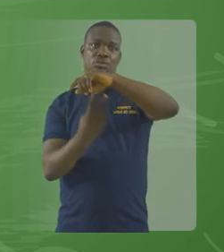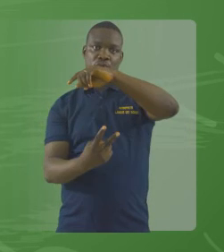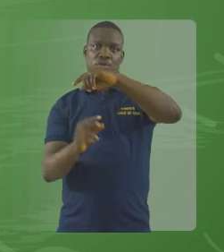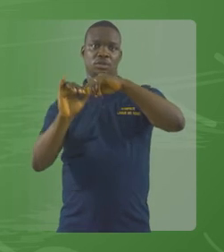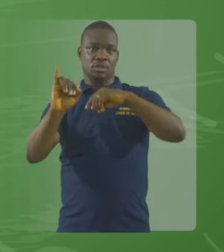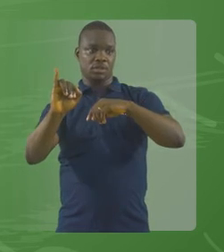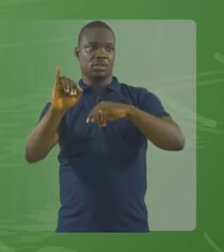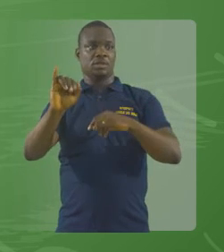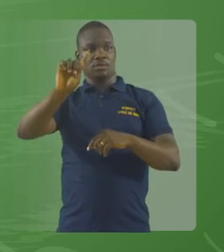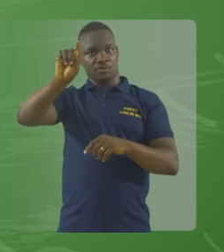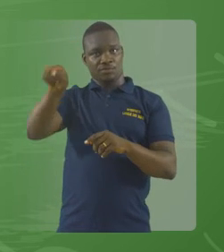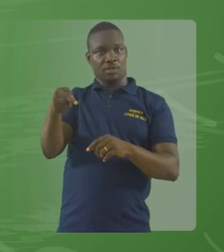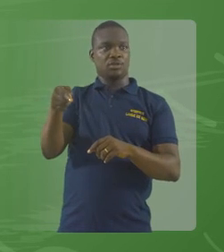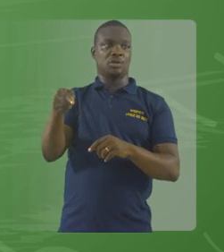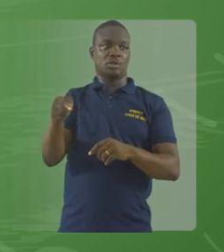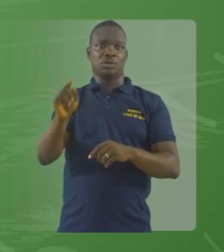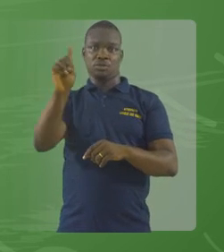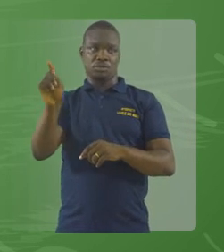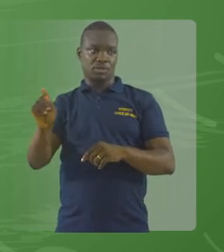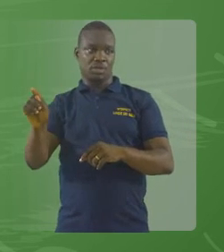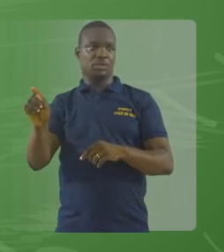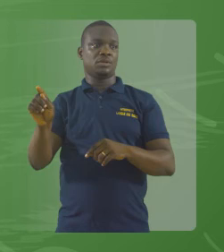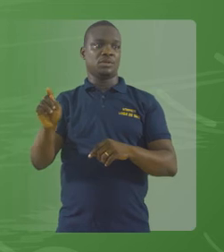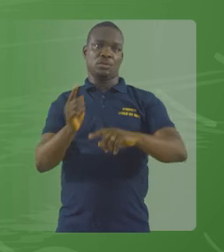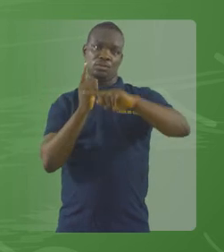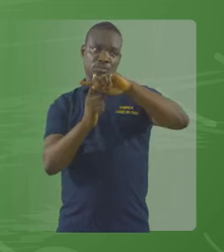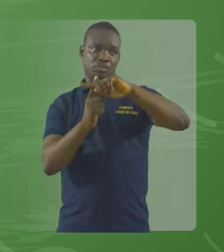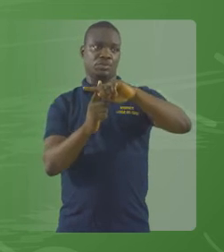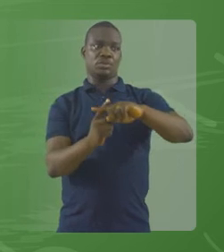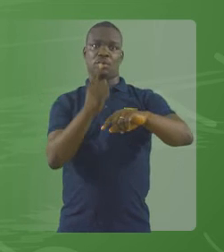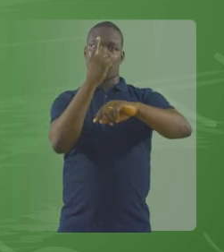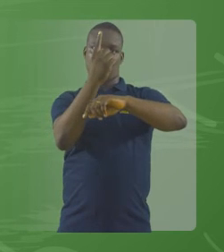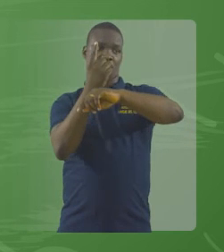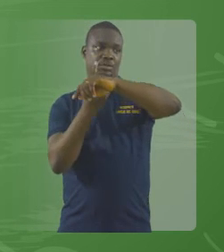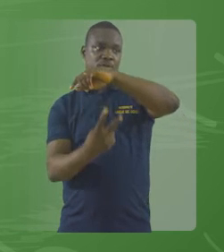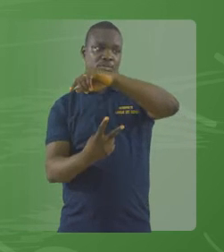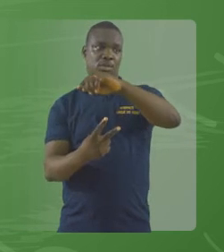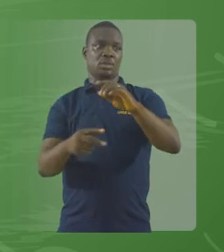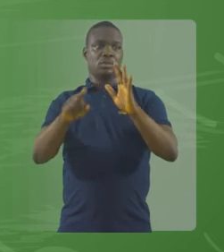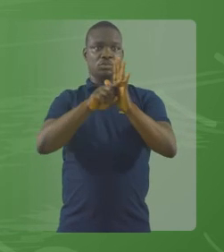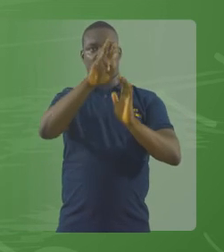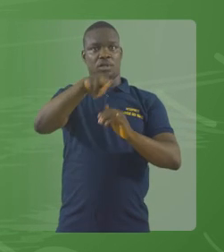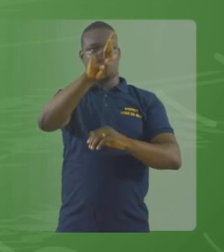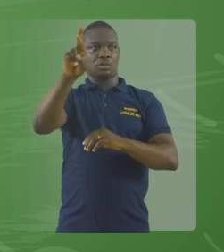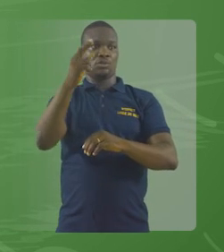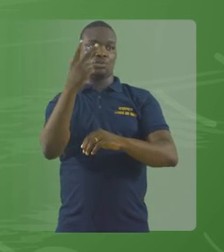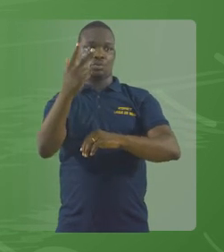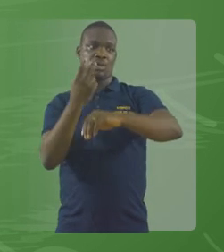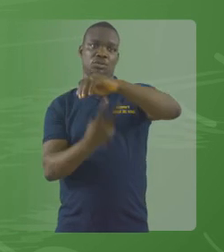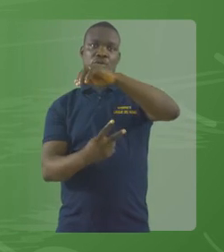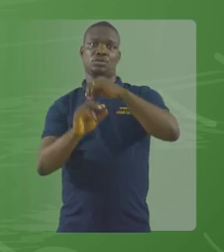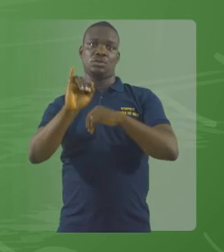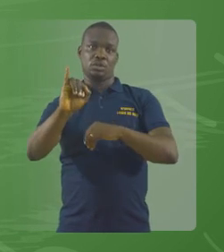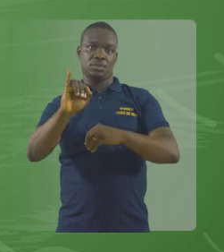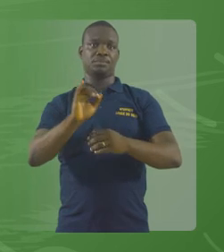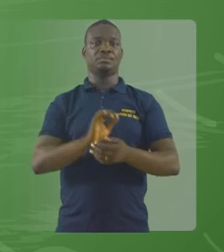2i, facteur de z, plus 1 demi moins racine de 3 sur 2i.